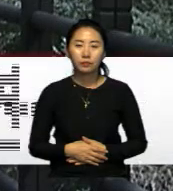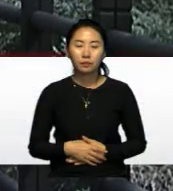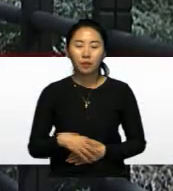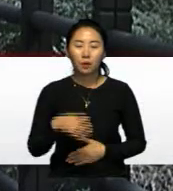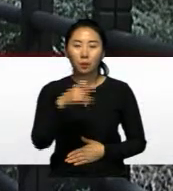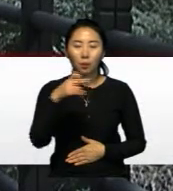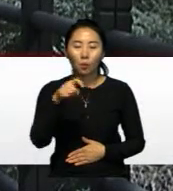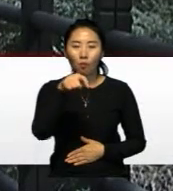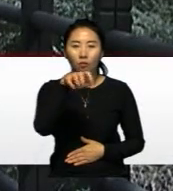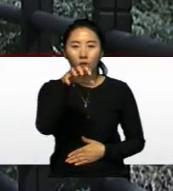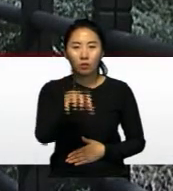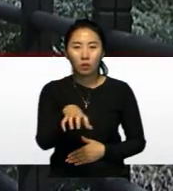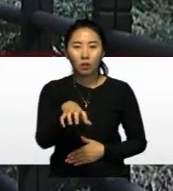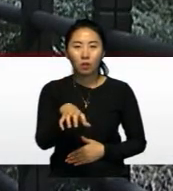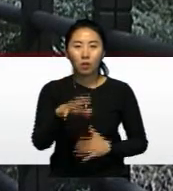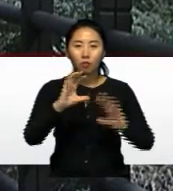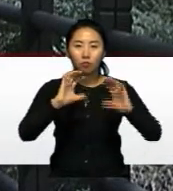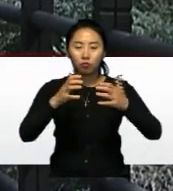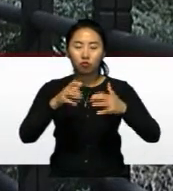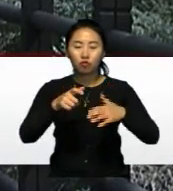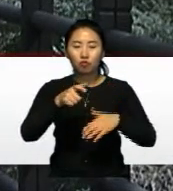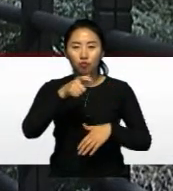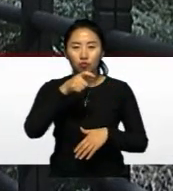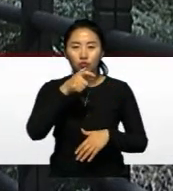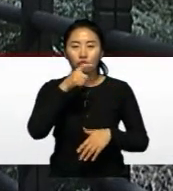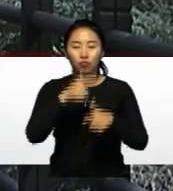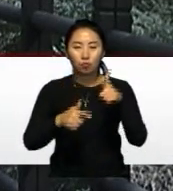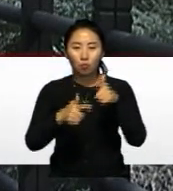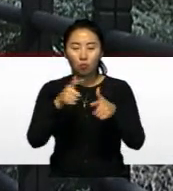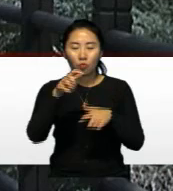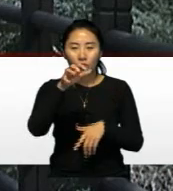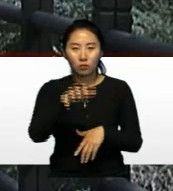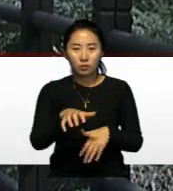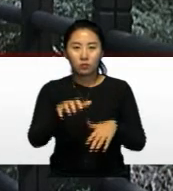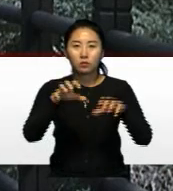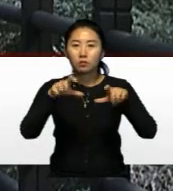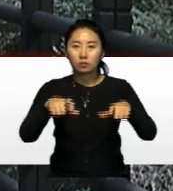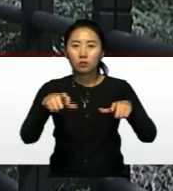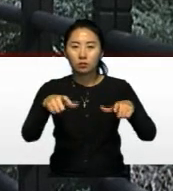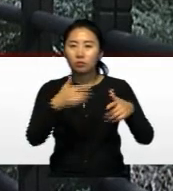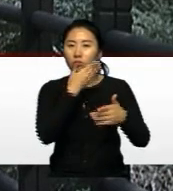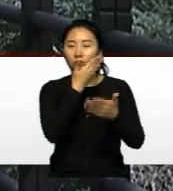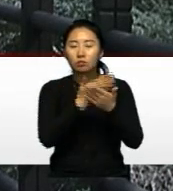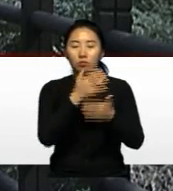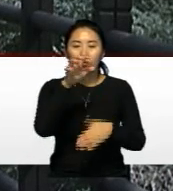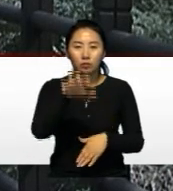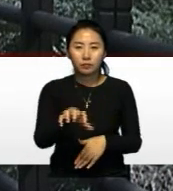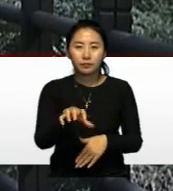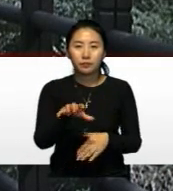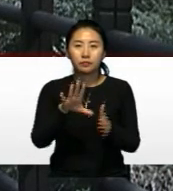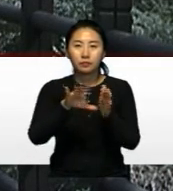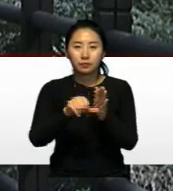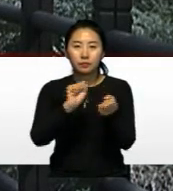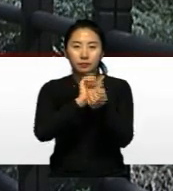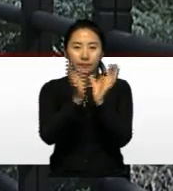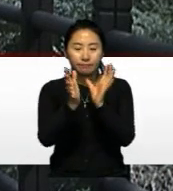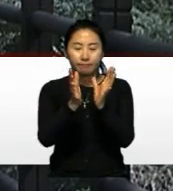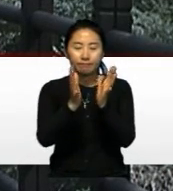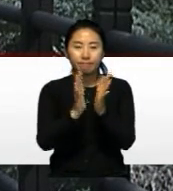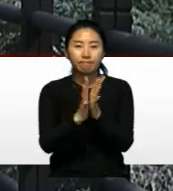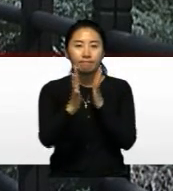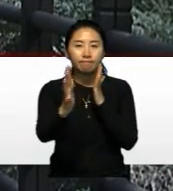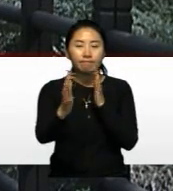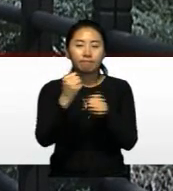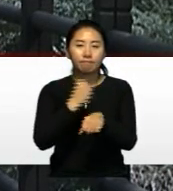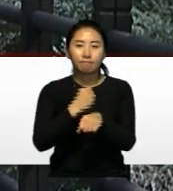포천시 고모리일 때는 국립수목원과 더불어 대표적인 지역 명소로 꼽히는 곳인데요. 매년 이맘때면 꽃의 향연이